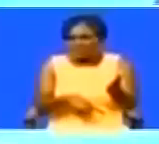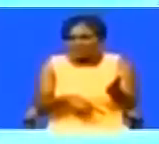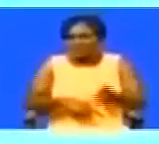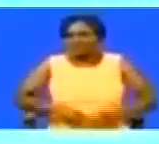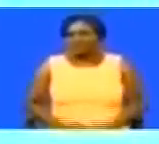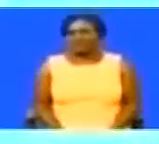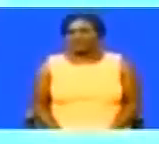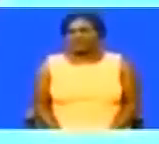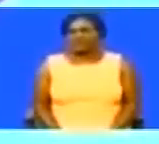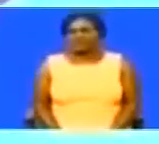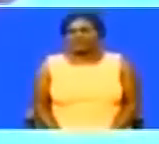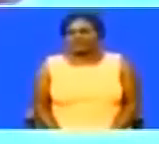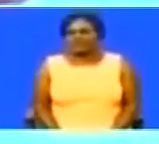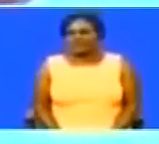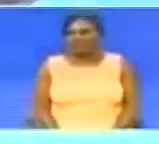nini?